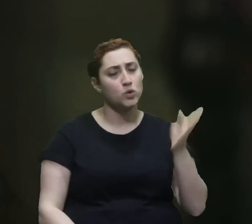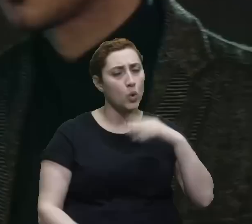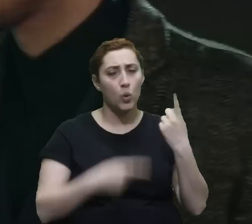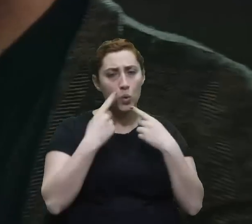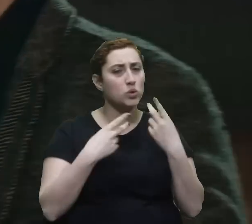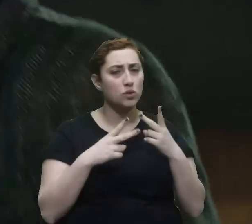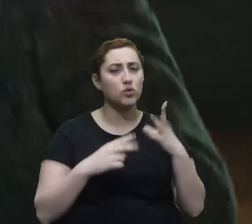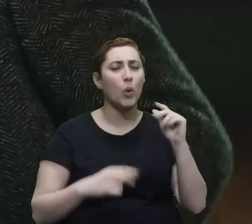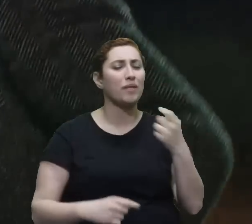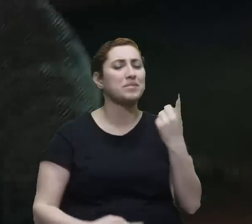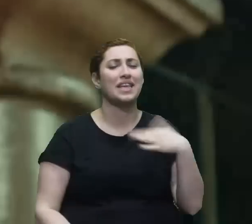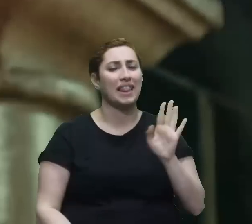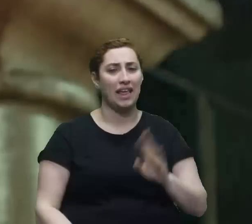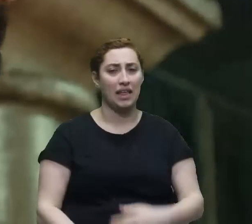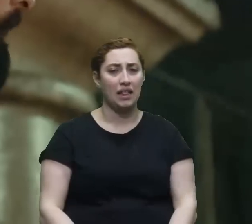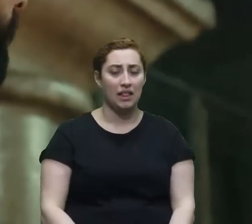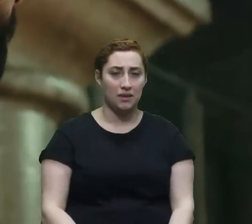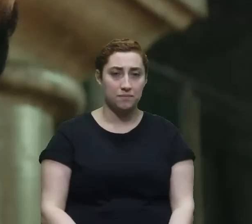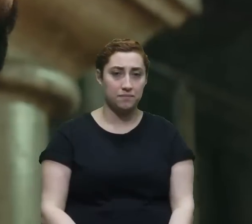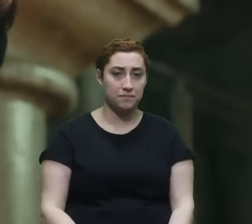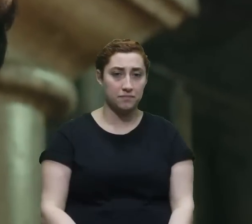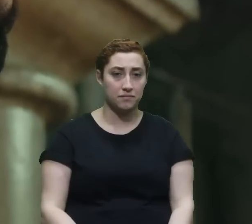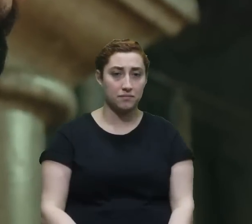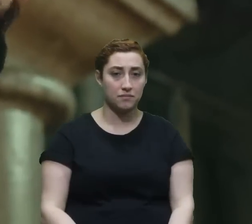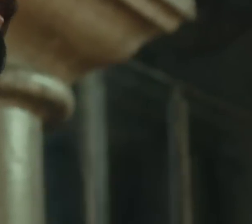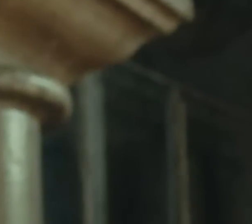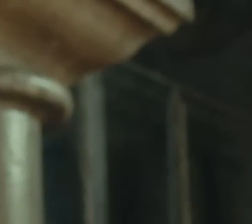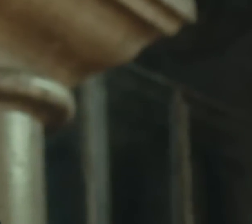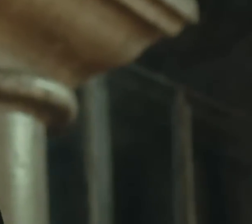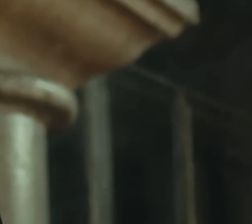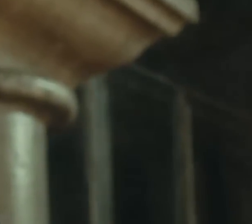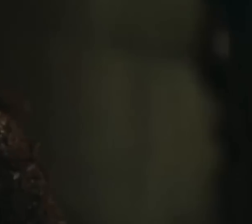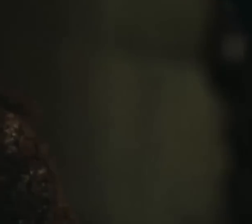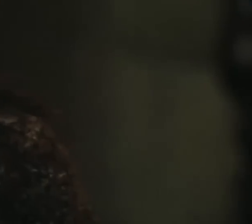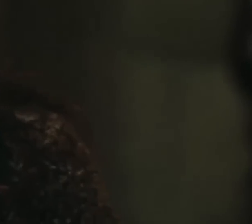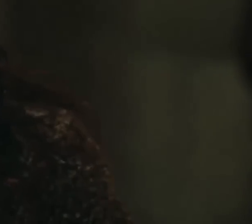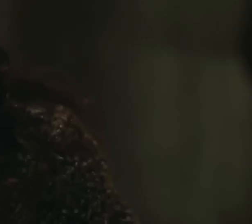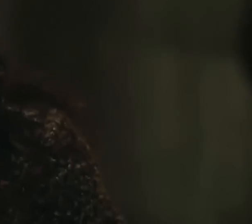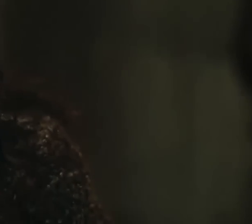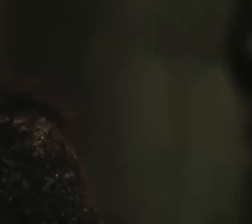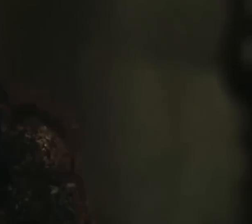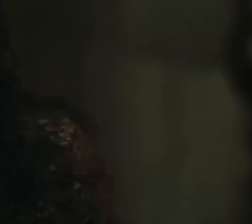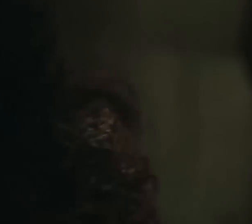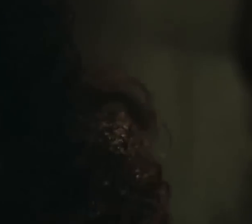Sonra da konuşabiliriz abi. Çok mühim bir şey değil zaten. Ahmet gözden kayboldu.